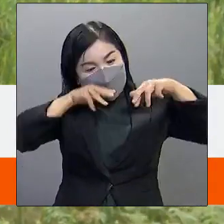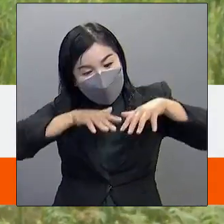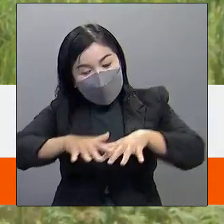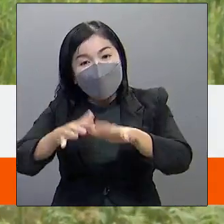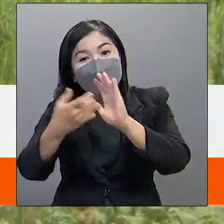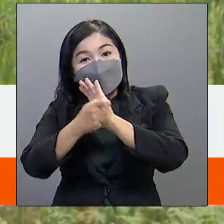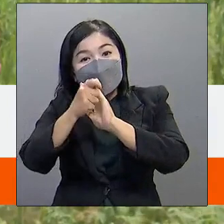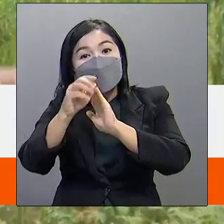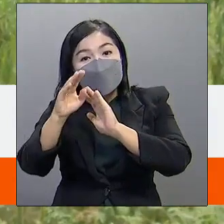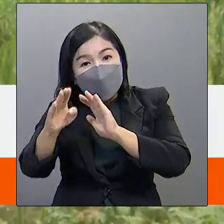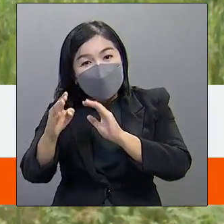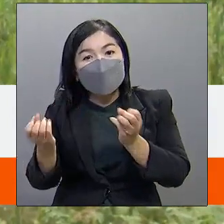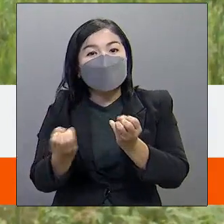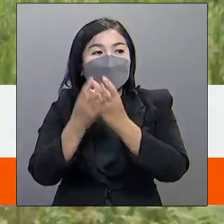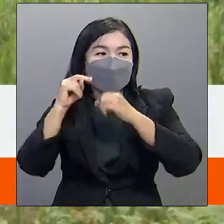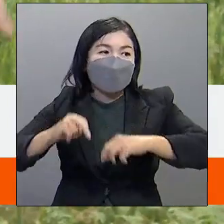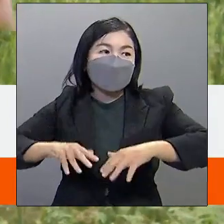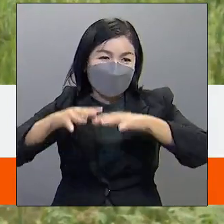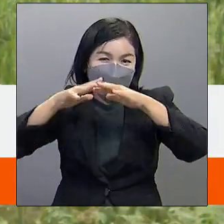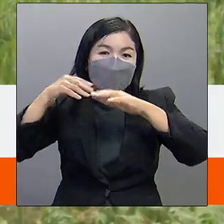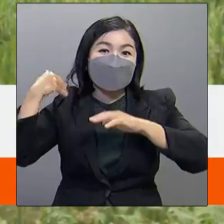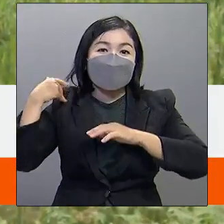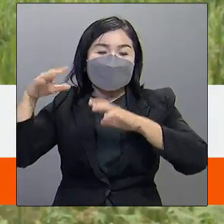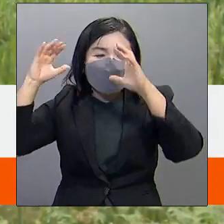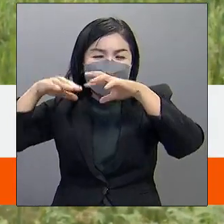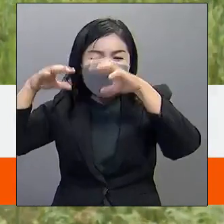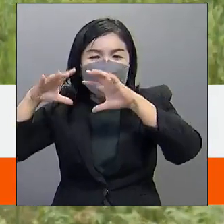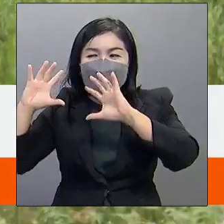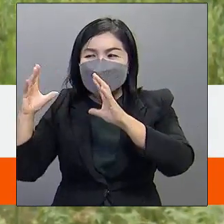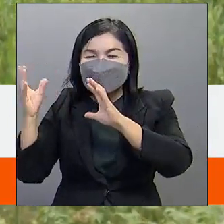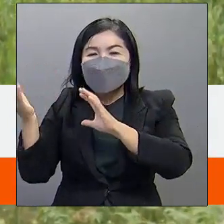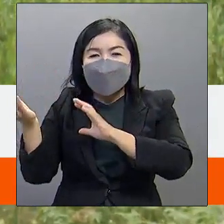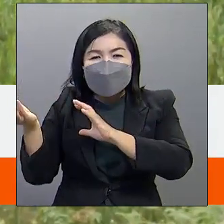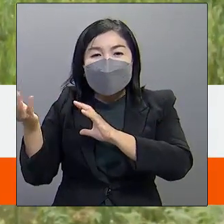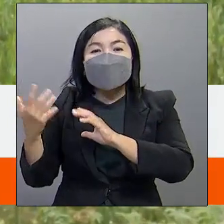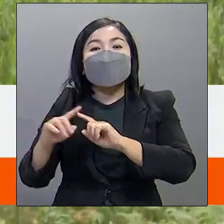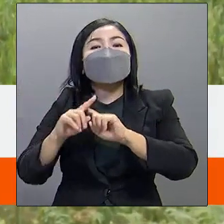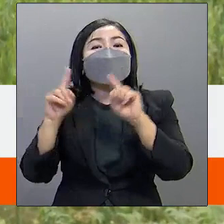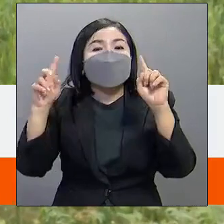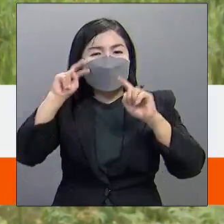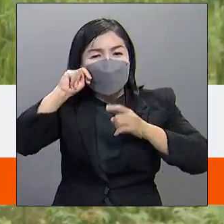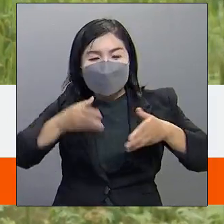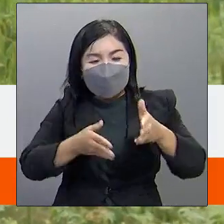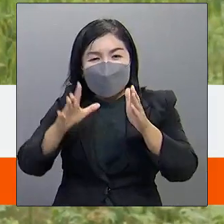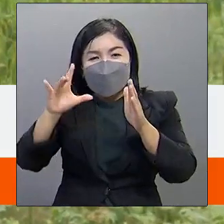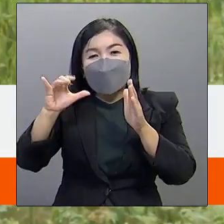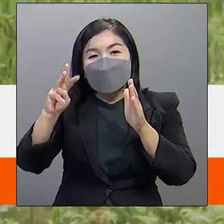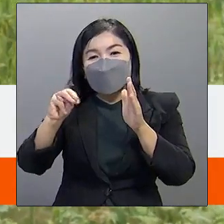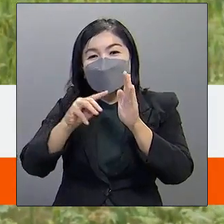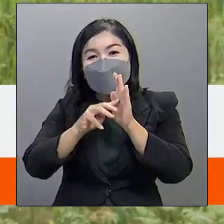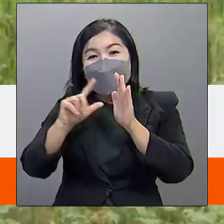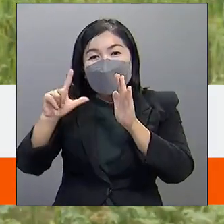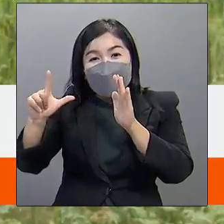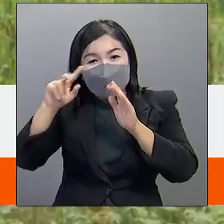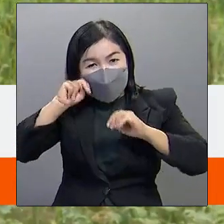านี้สถานการณ์ยังไม่คลี่คลายเลยนะคะแม้ว่าฝนจะตกน้อยลงแล้วก็จริงแต่ว่าแม่น้ำมูลนี่แหละค่ะเพิ่มขึ้นสูงอย่างต่อเนื่องเลยจน